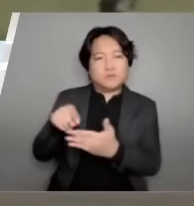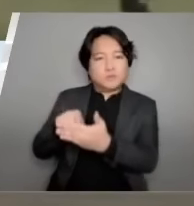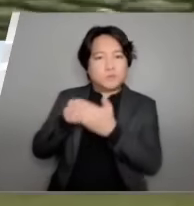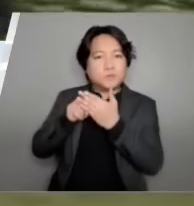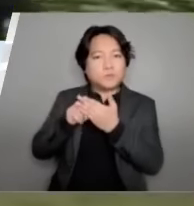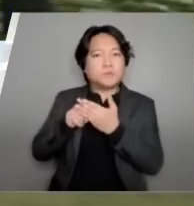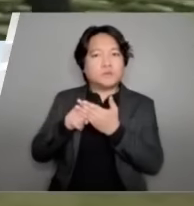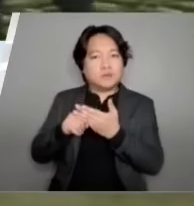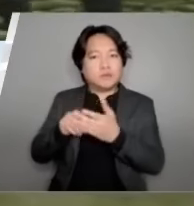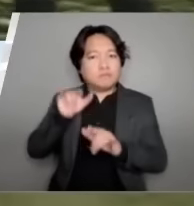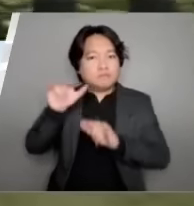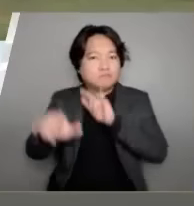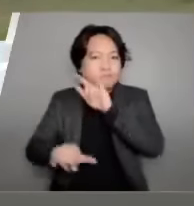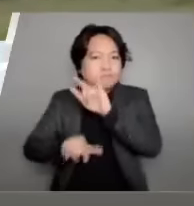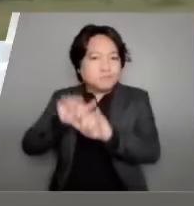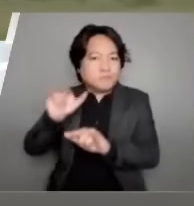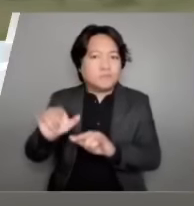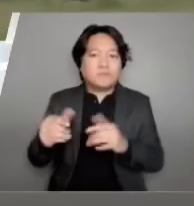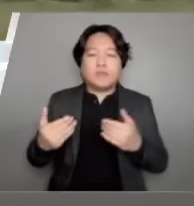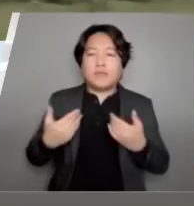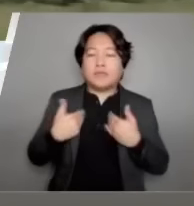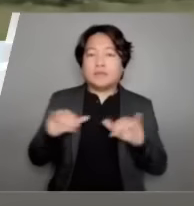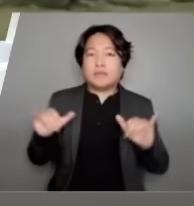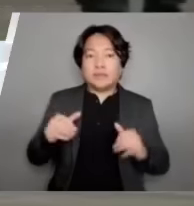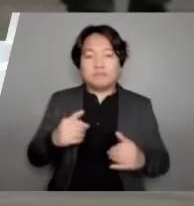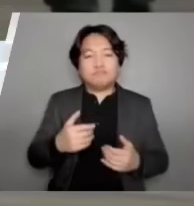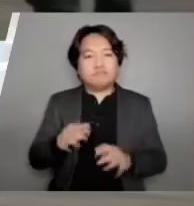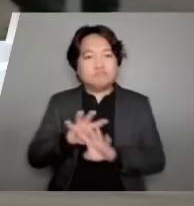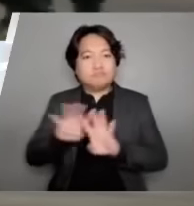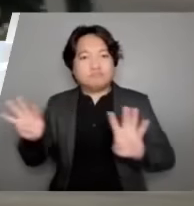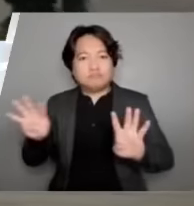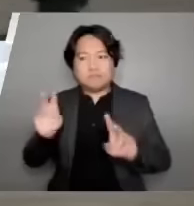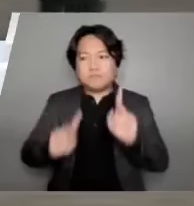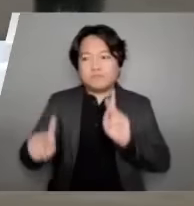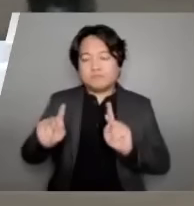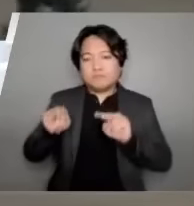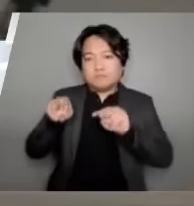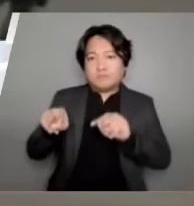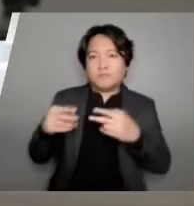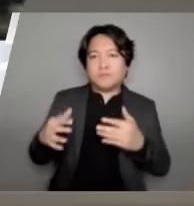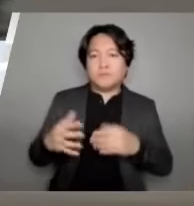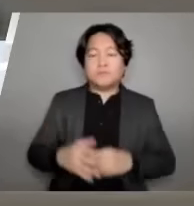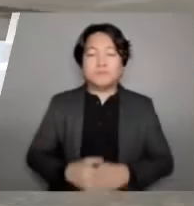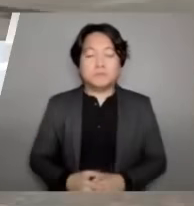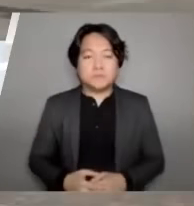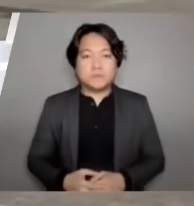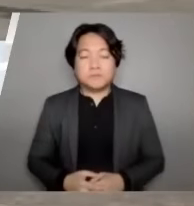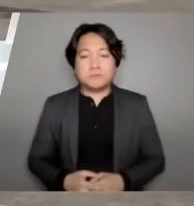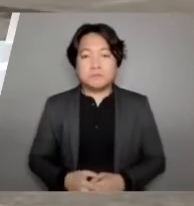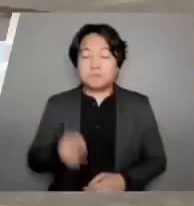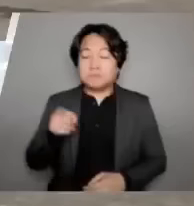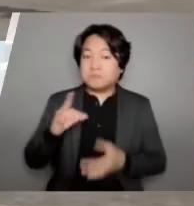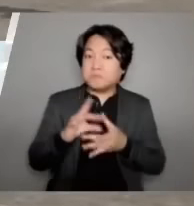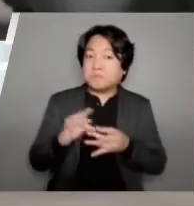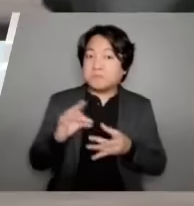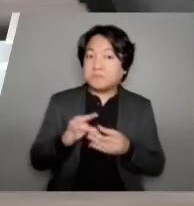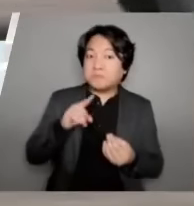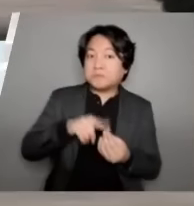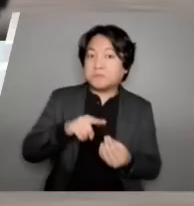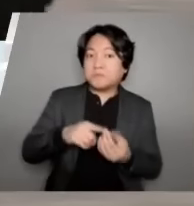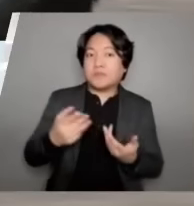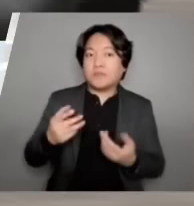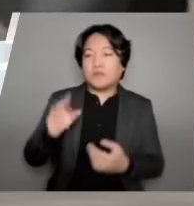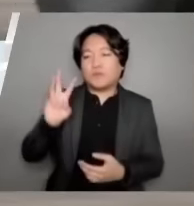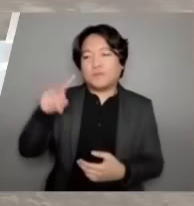maging ng kanilang mga tauhan sa isang mock military operation. Hindi man binanggit ang tensyon sa West Philippine Sea, ayon sa Pangulo, mas lalo pa